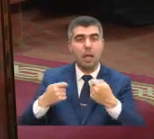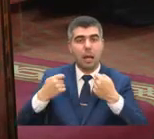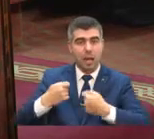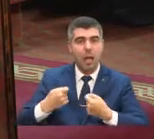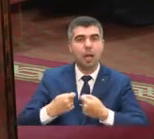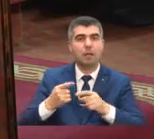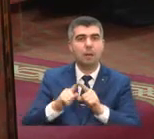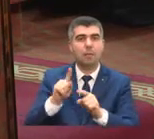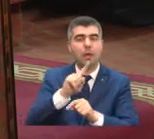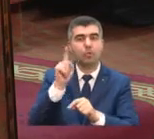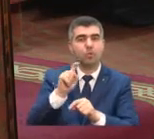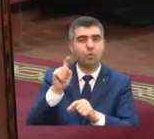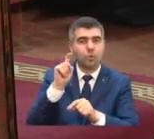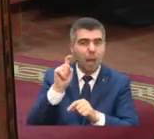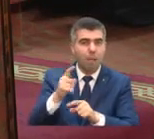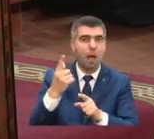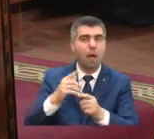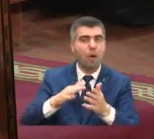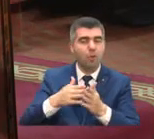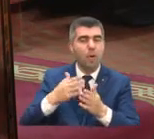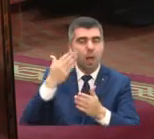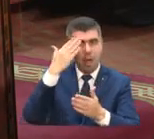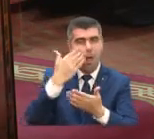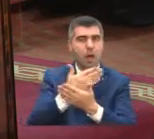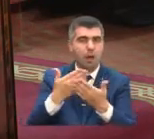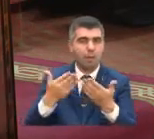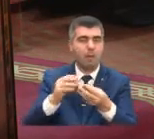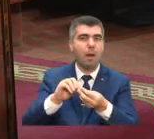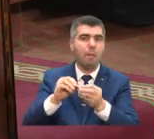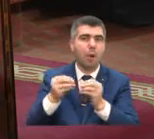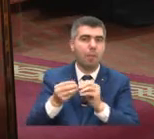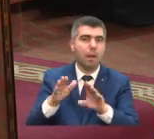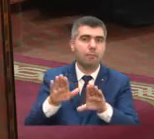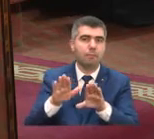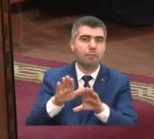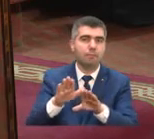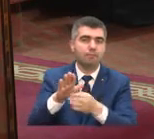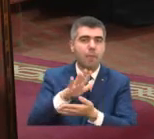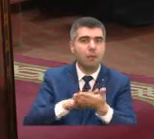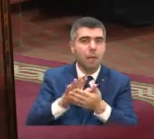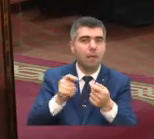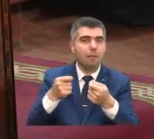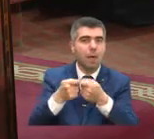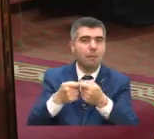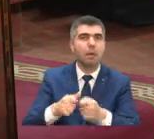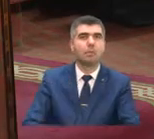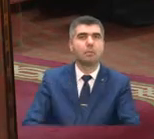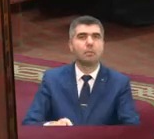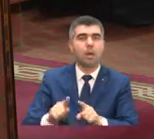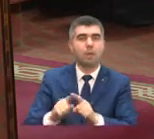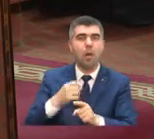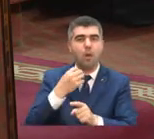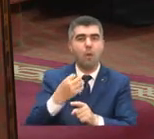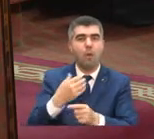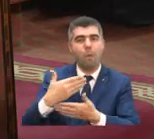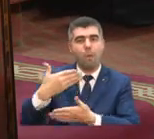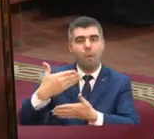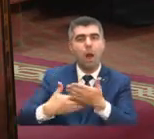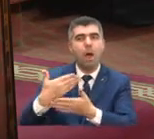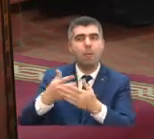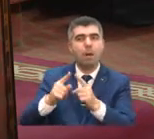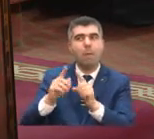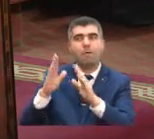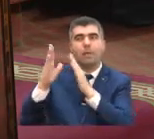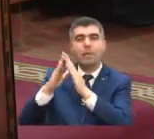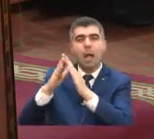البلديات والجامعات اللي عارفين هذه الاشكاليه. كيجي السيد يطلب شهادة السكنة، الهدف ديالو ماشي شهادة السكنة، الهدف ديالو